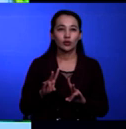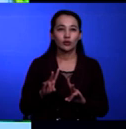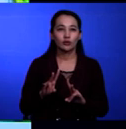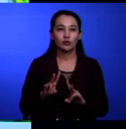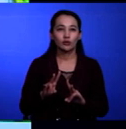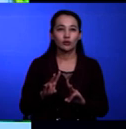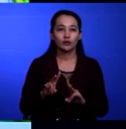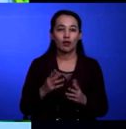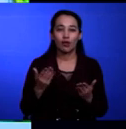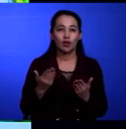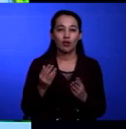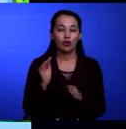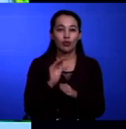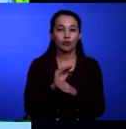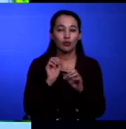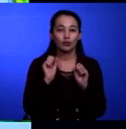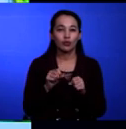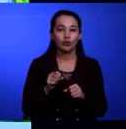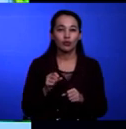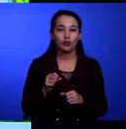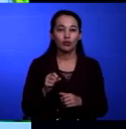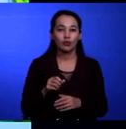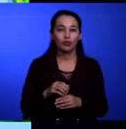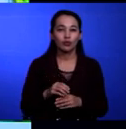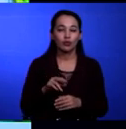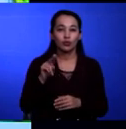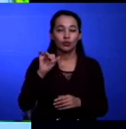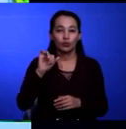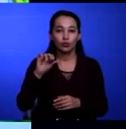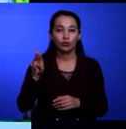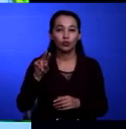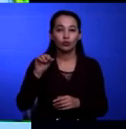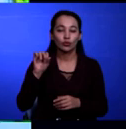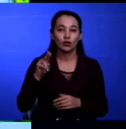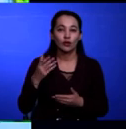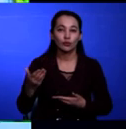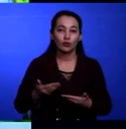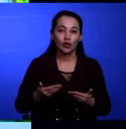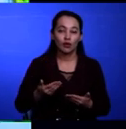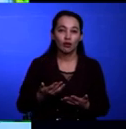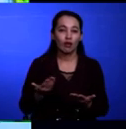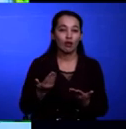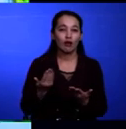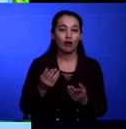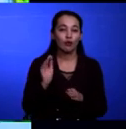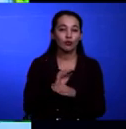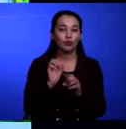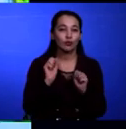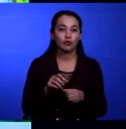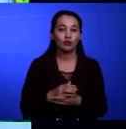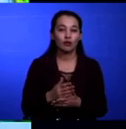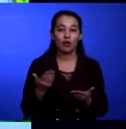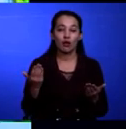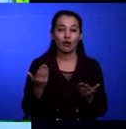ko'ryapsizmi? Qo'shimchasi yo'q. Duk-duk qilib yura, yana qo'shimchasi yo'q. Qaysi